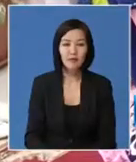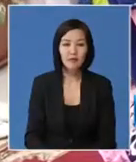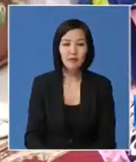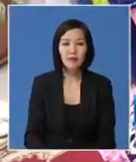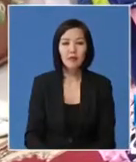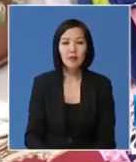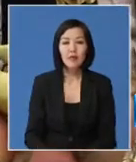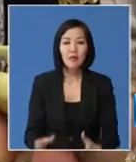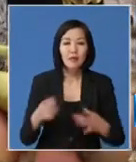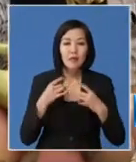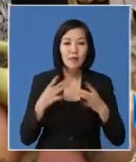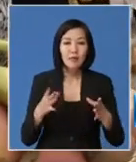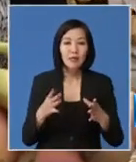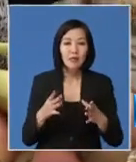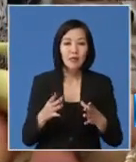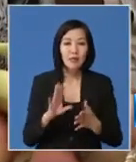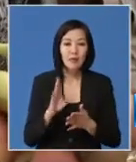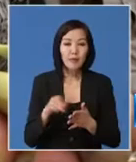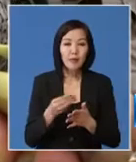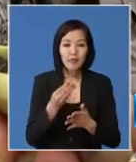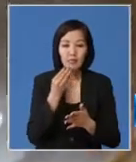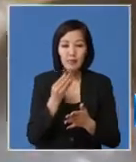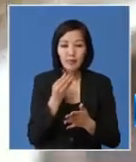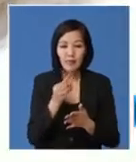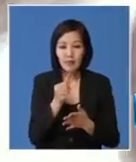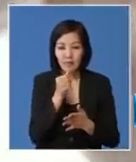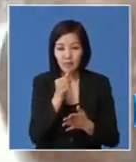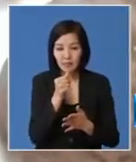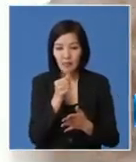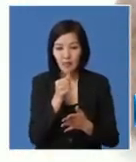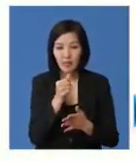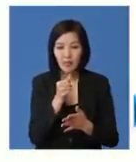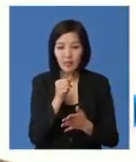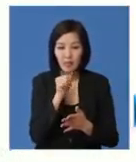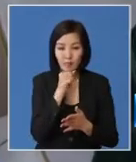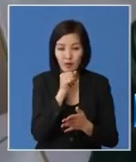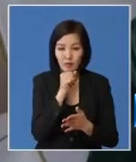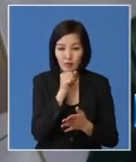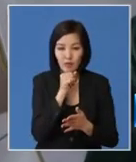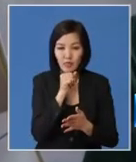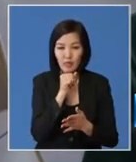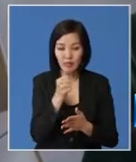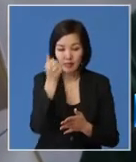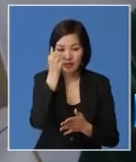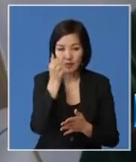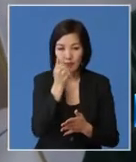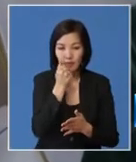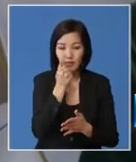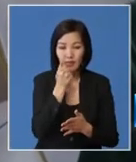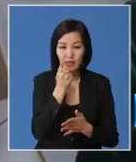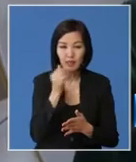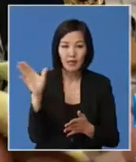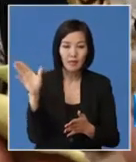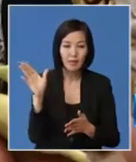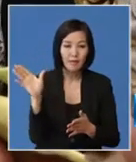Осылайша атаулы күннің бастасынан қонақтарына дәм татырған үй иелері ақсақалдардың алғысына бөленді. Орталыққа келіп жан жарасын